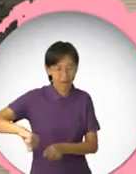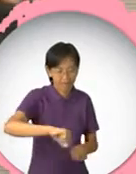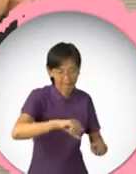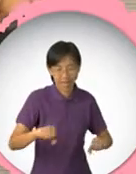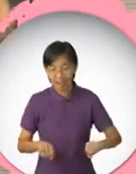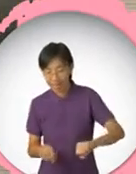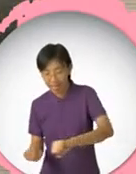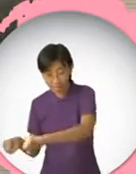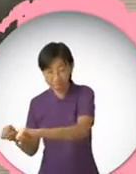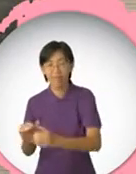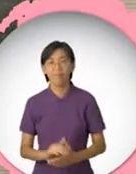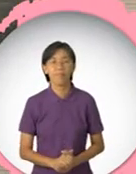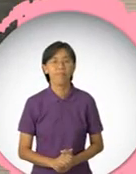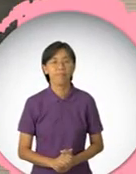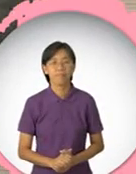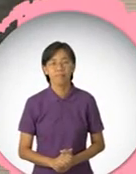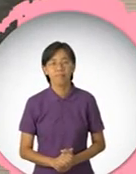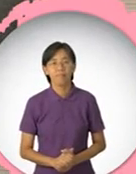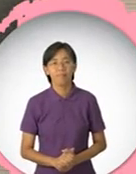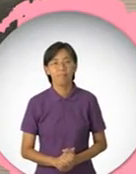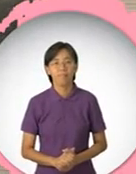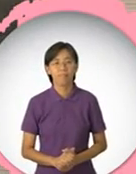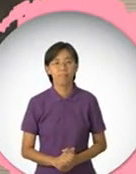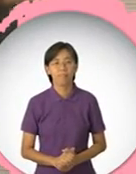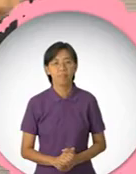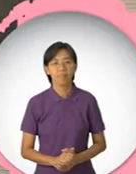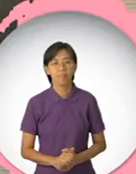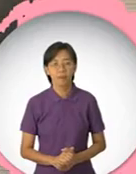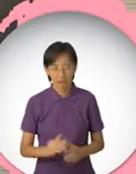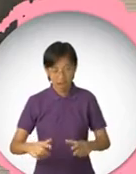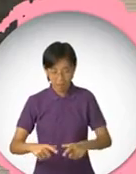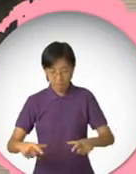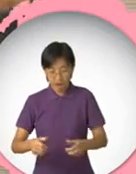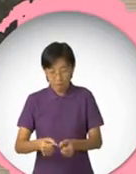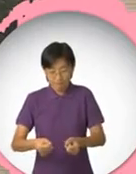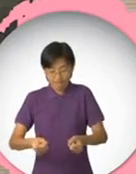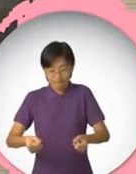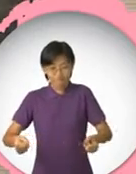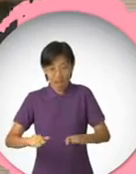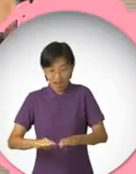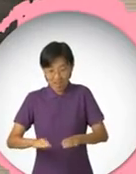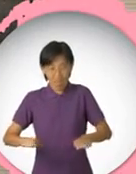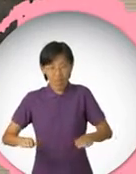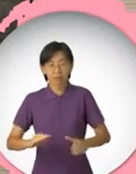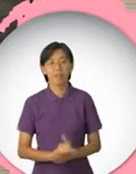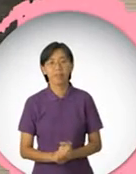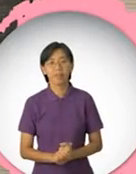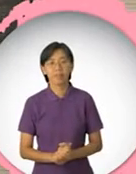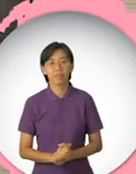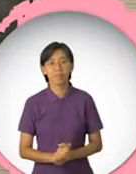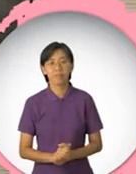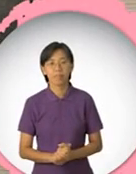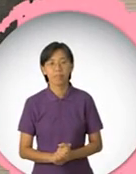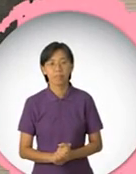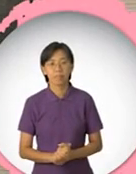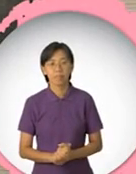ายามรีดให้มีความยาวตามที่เราต้องการก่อนนะคะอย่าลืมว่าเริ่มที่ตรงกลางนะคะไม่งั้นบริเวณตรงกลางค่ะเดี๋ยวมันจะหน